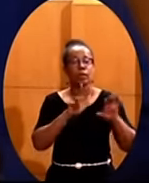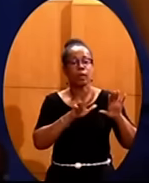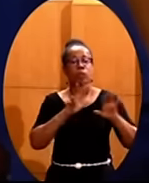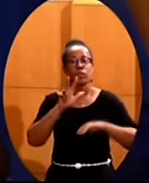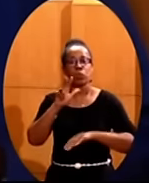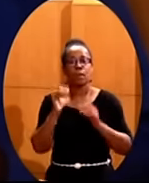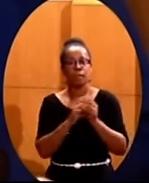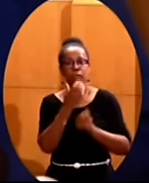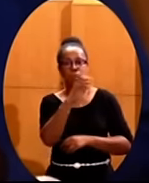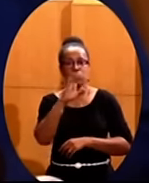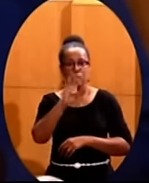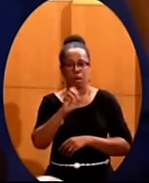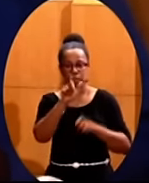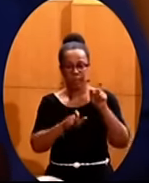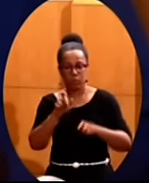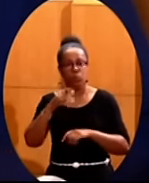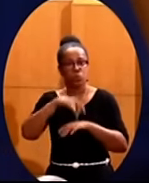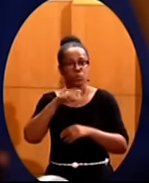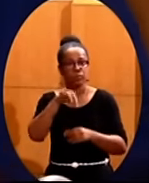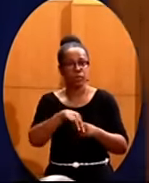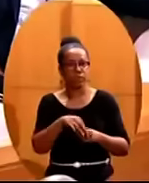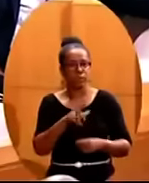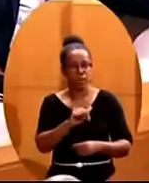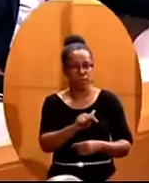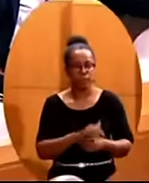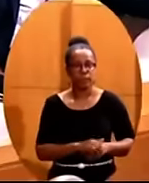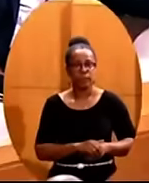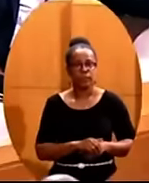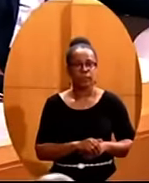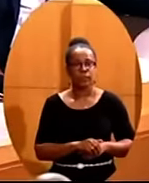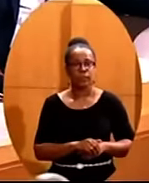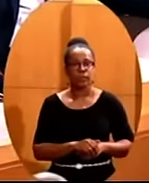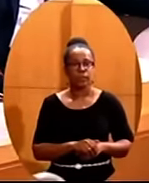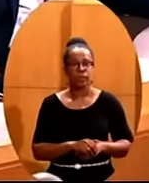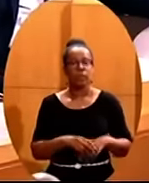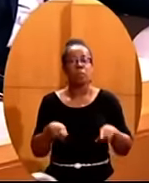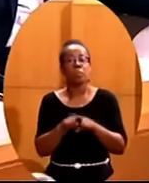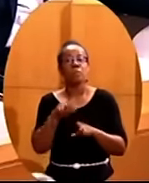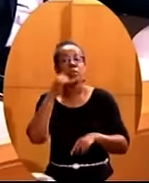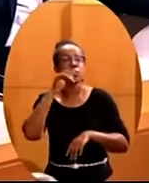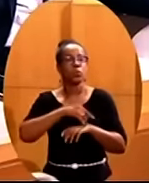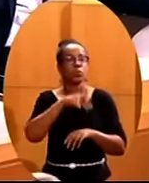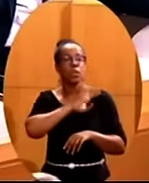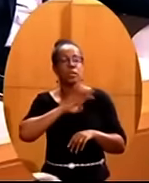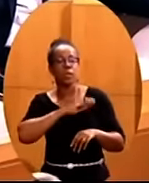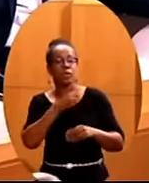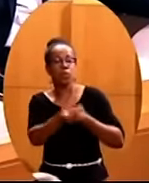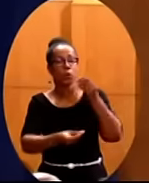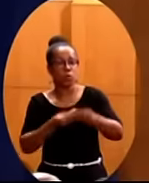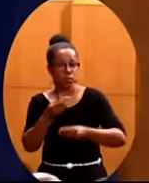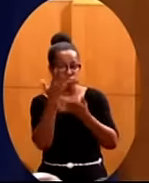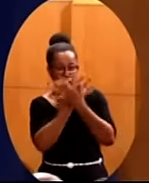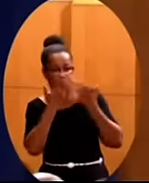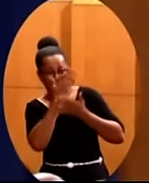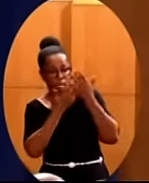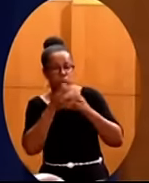83540 électri électeurs qui malgré les tentativ de confusion